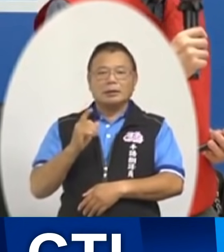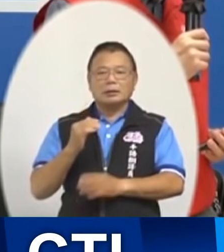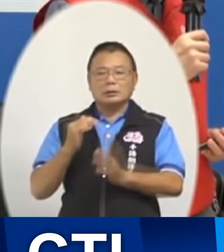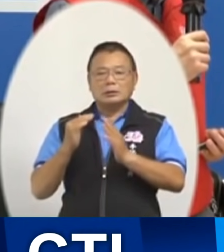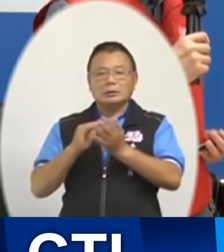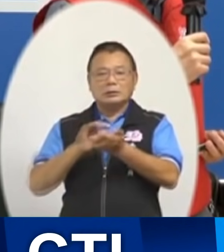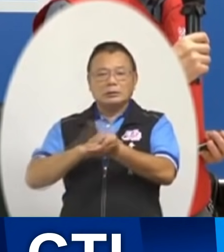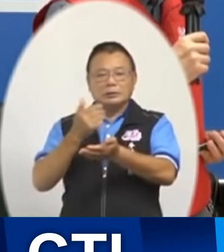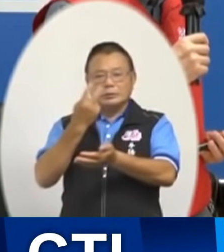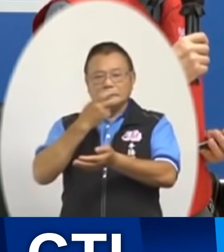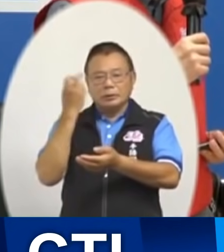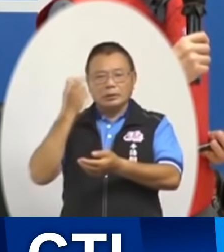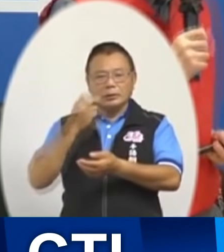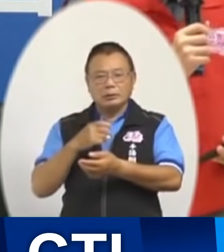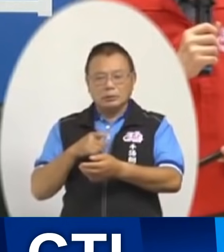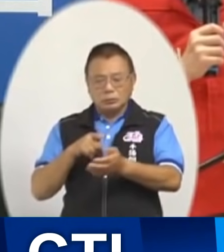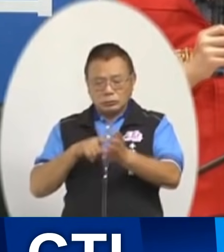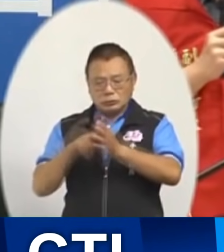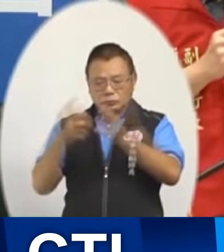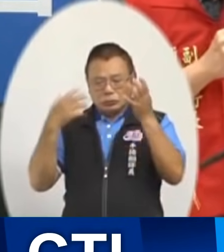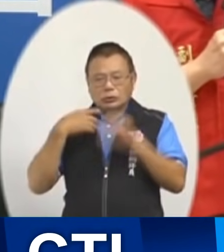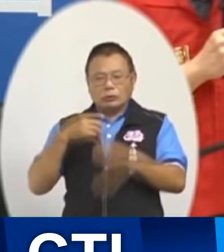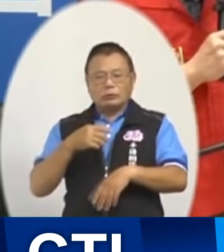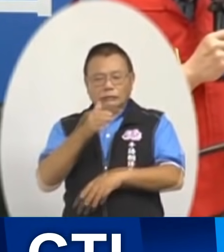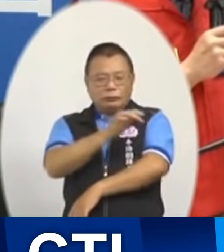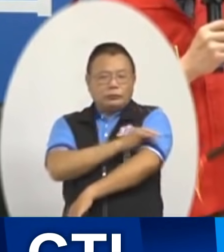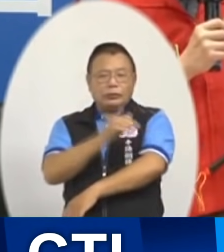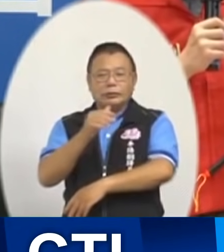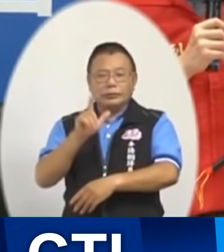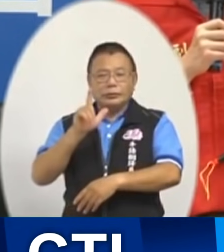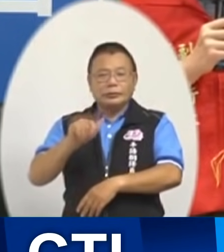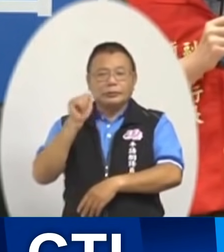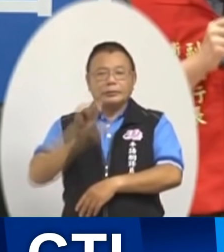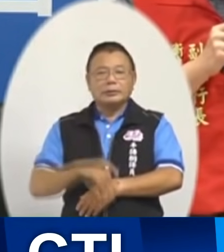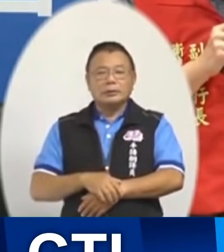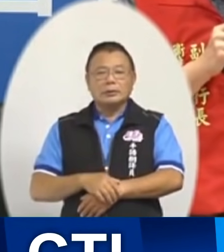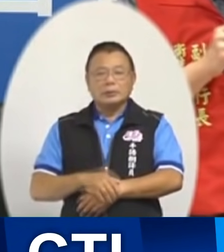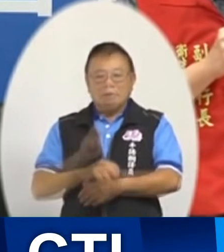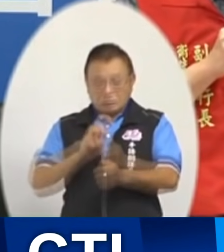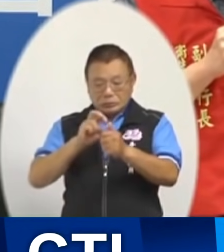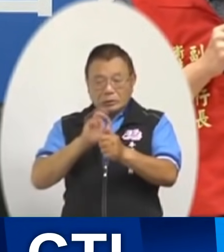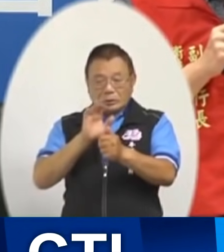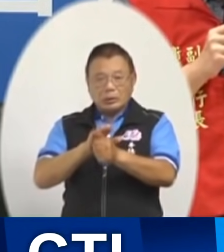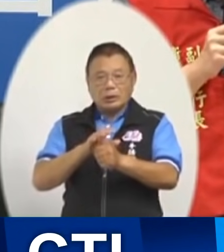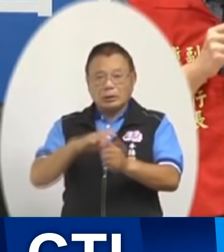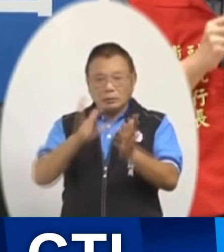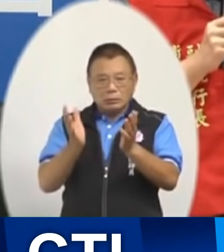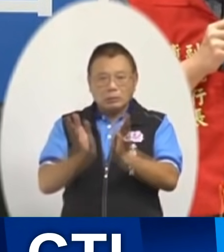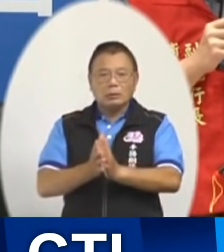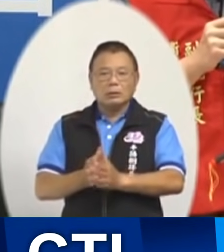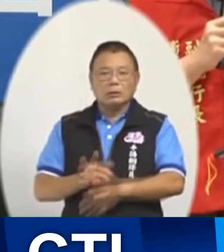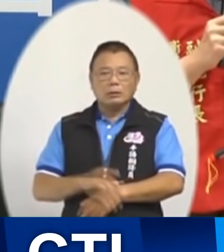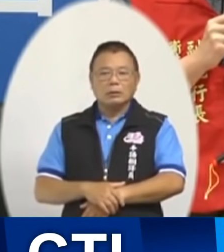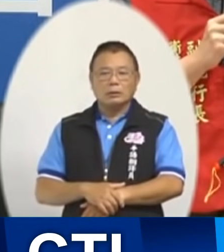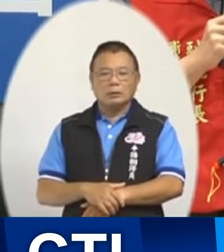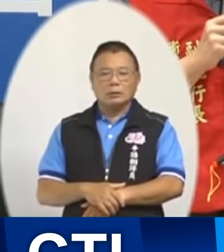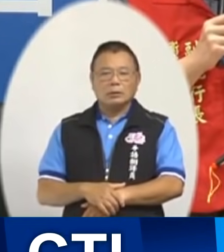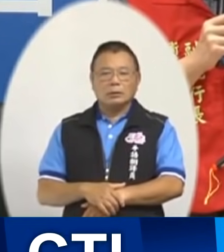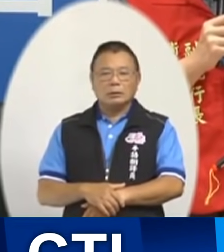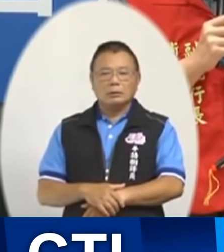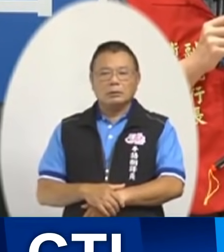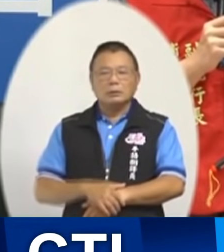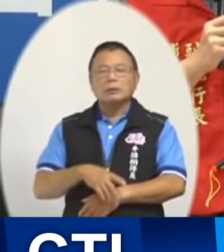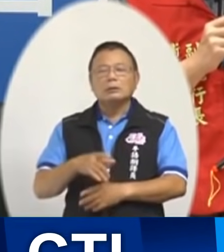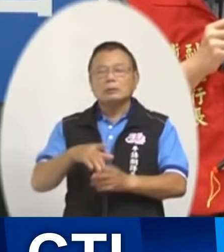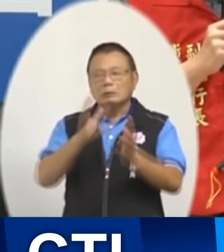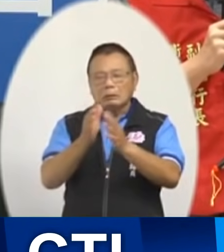染的个案，是专责病房的护理师。所谓专责病房，就是他照顾的病人全部都是这个我们